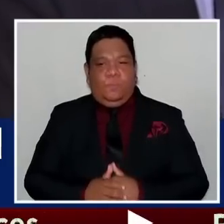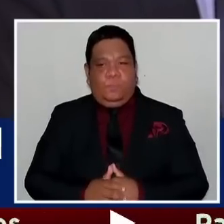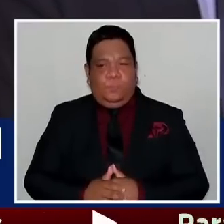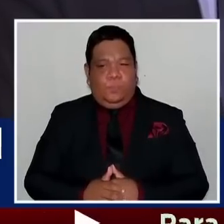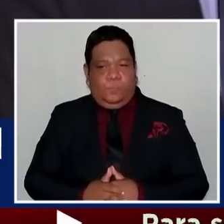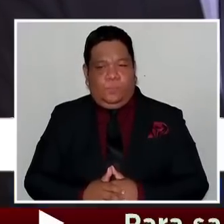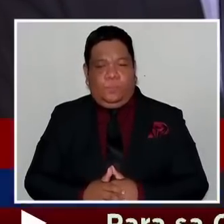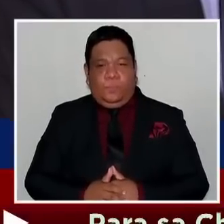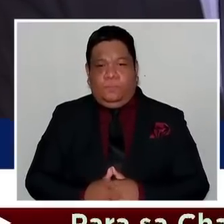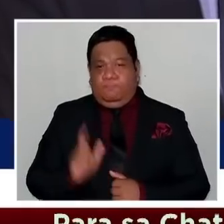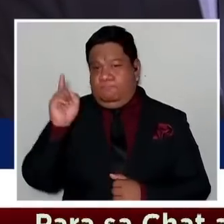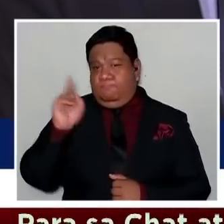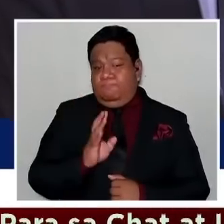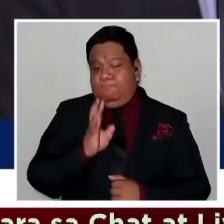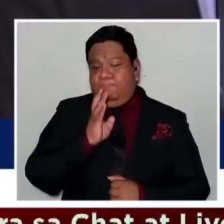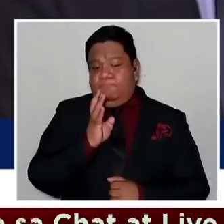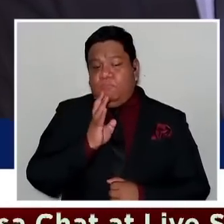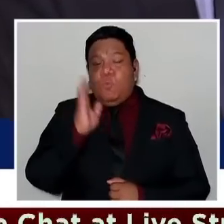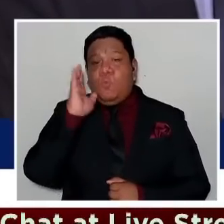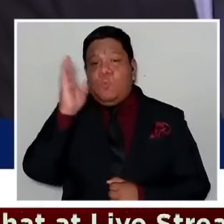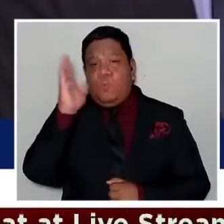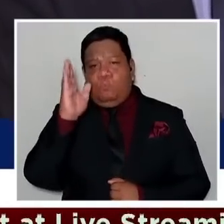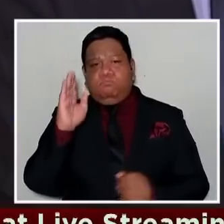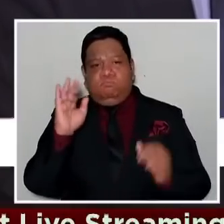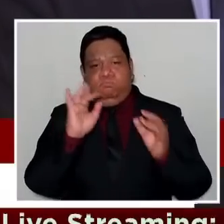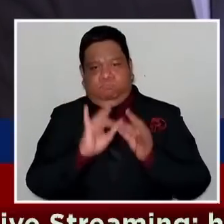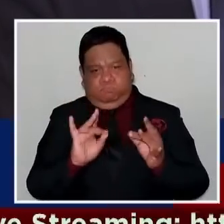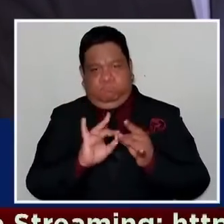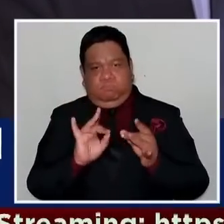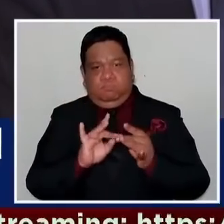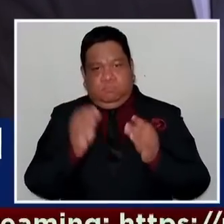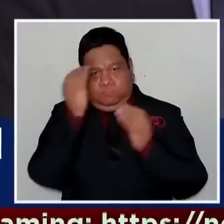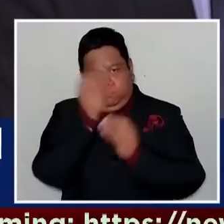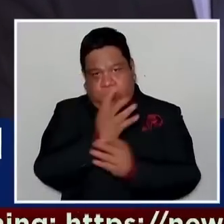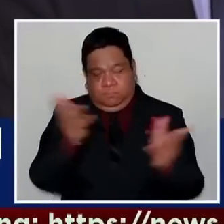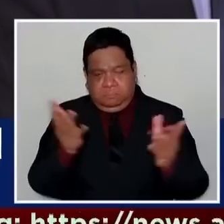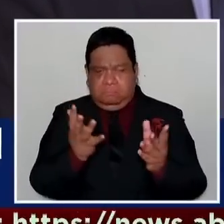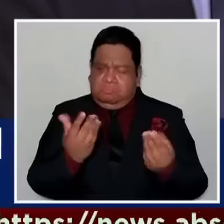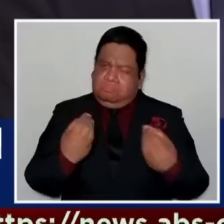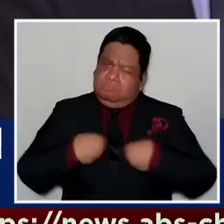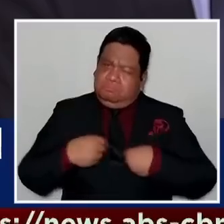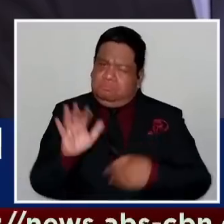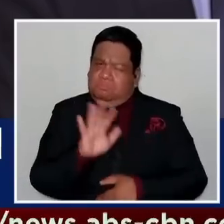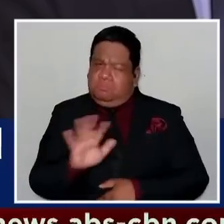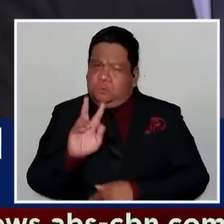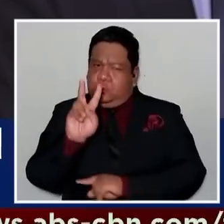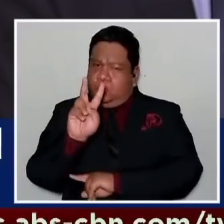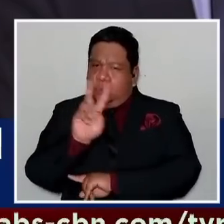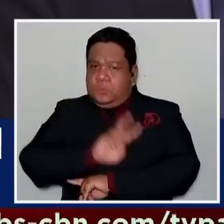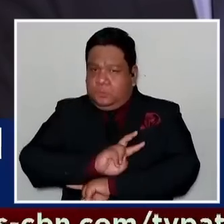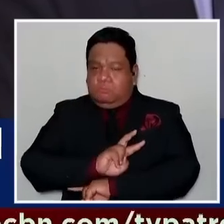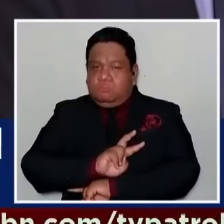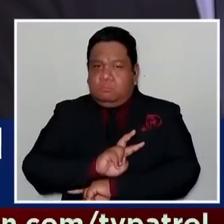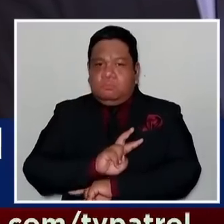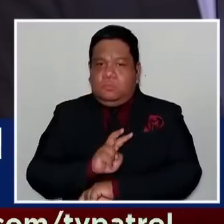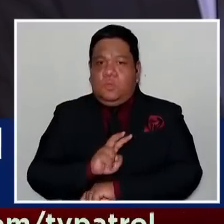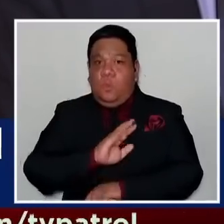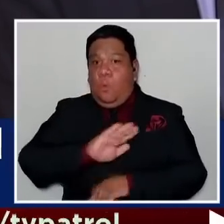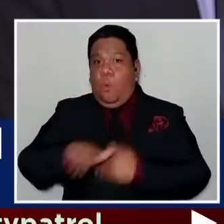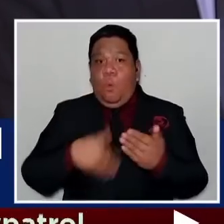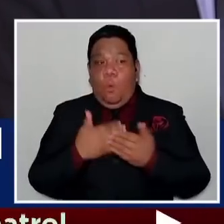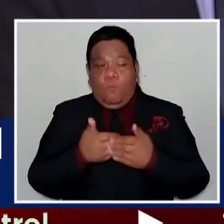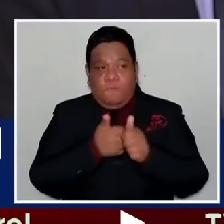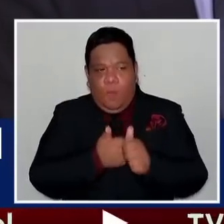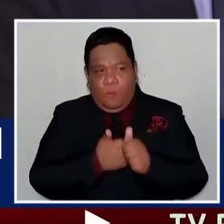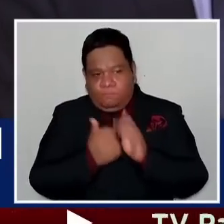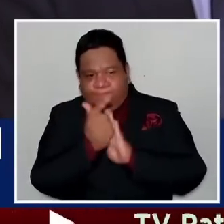We're going to make a statement about this. Okay? Just give us about probably 2 days so that all legalities makover namin